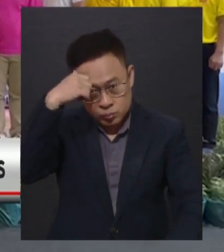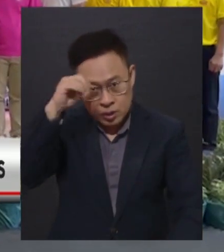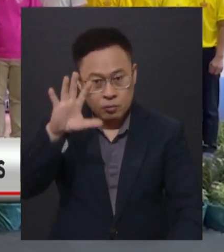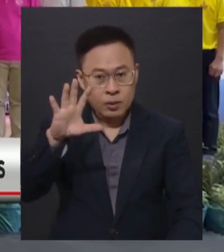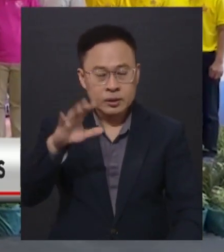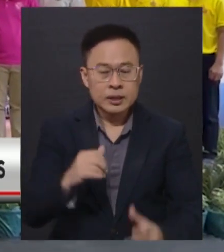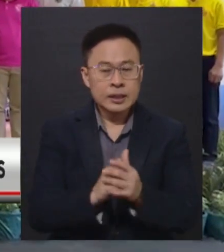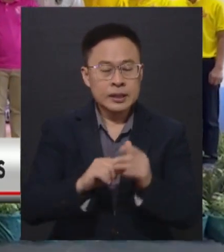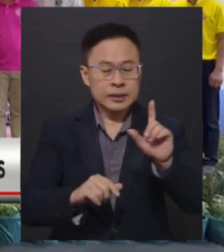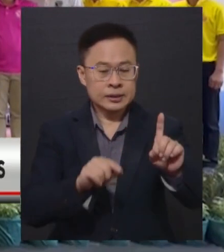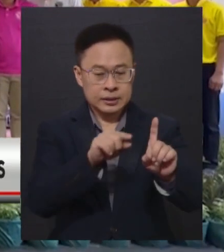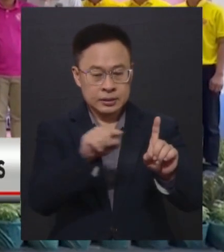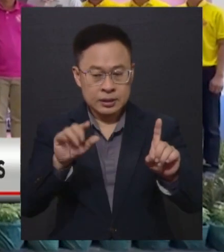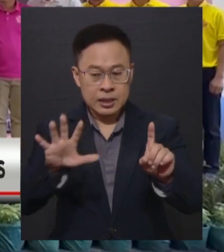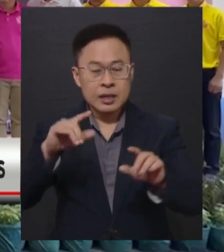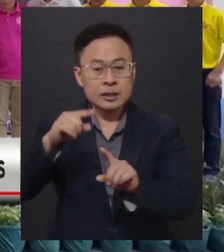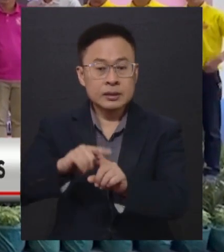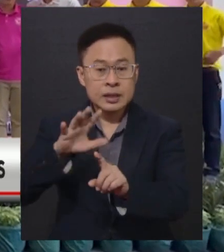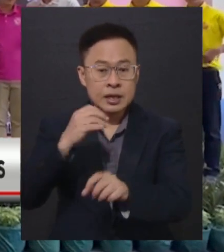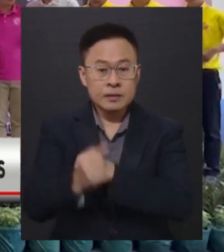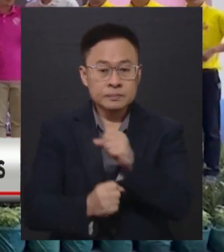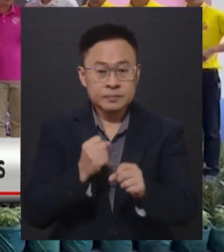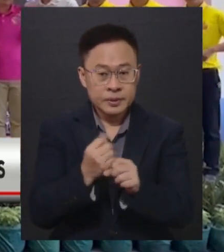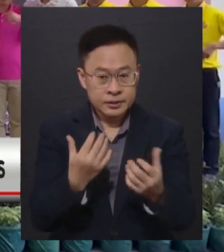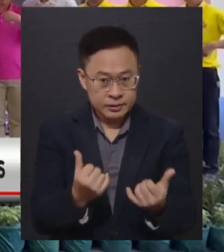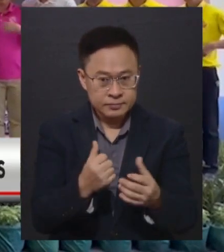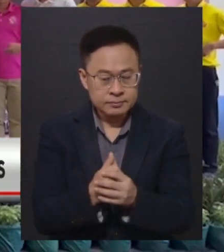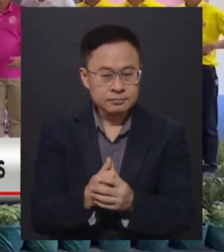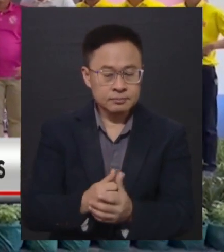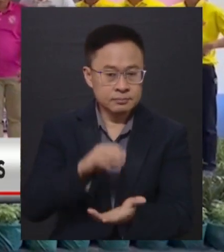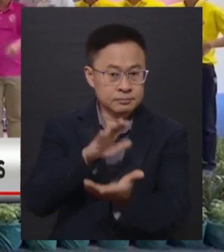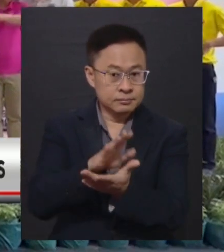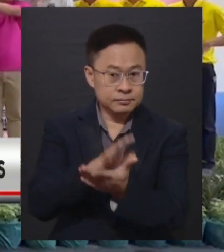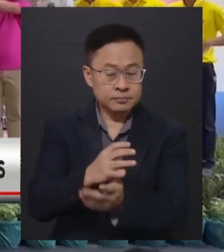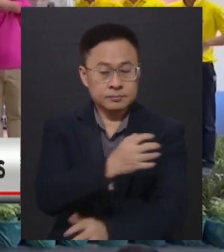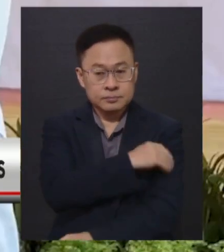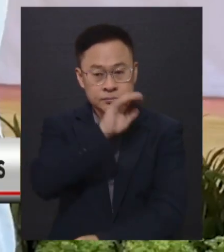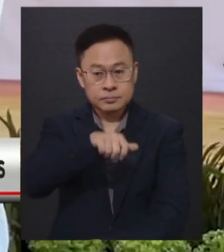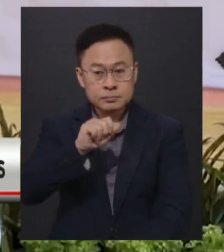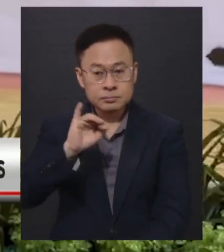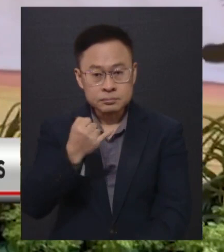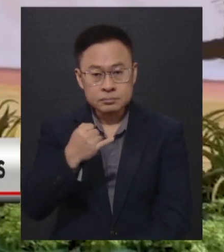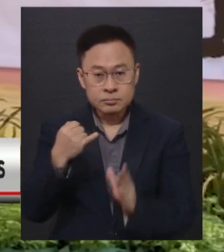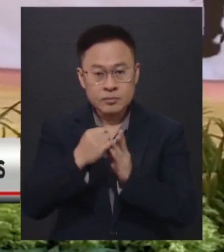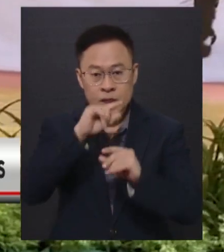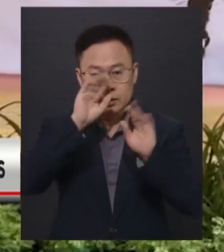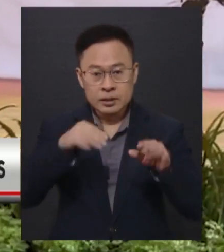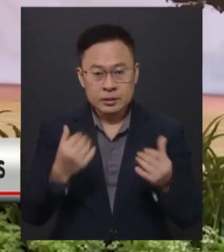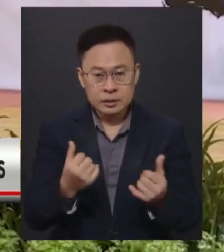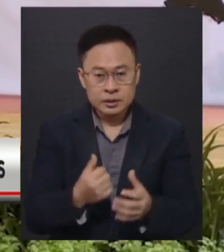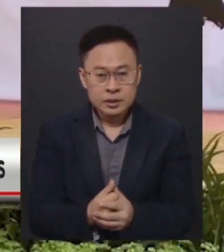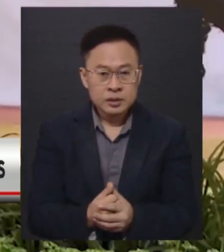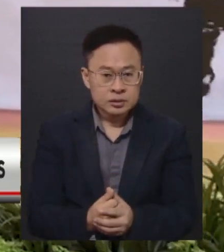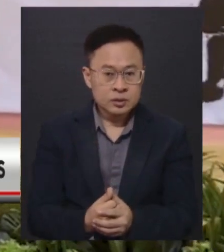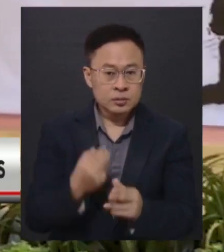างวันที่1ถึง5พฤษภาคม2567ที่โรงเรียนองค์การบริหารส่วนจังหวัดชัยนาทค่ะวิวเยาว